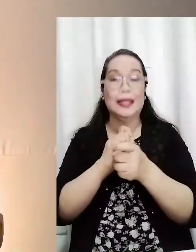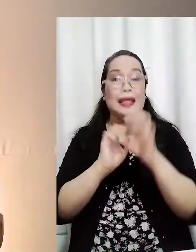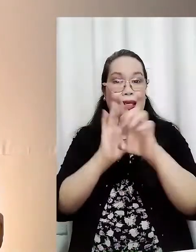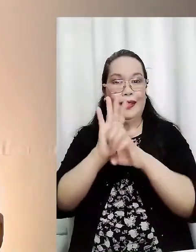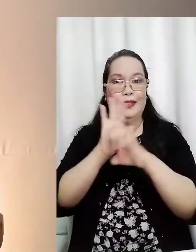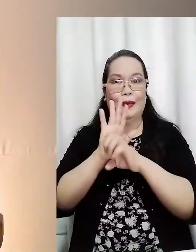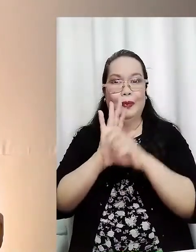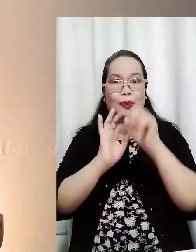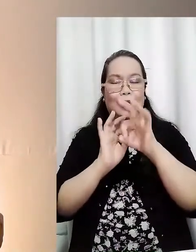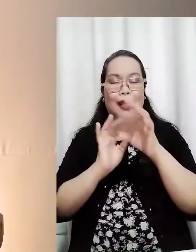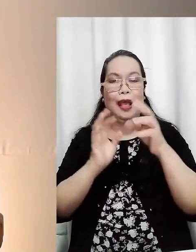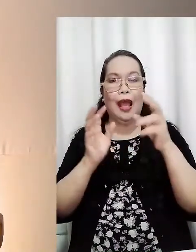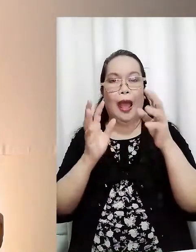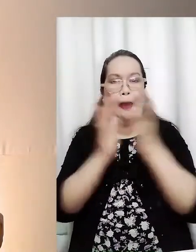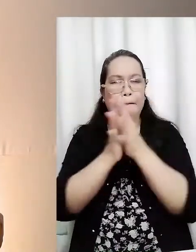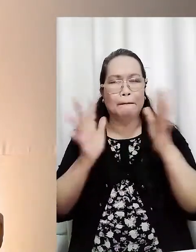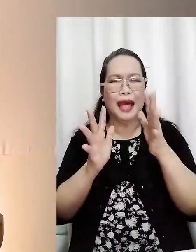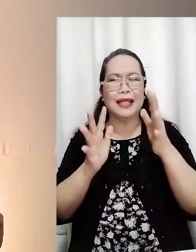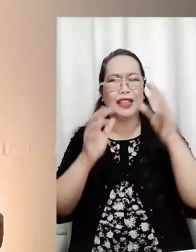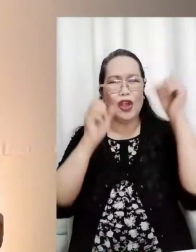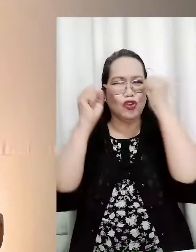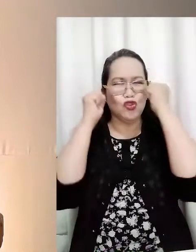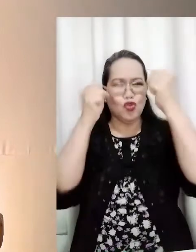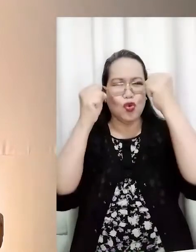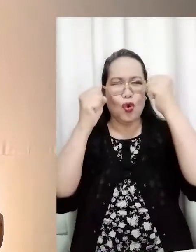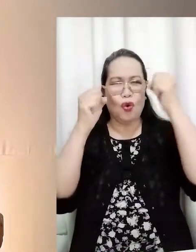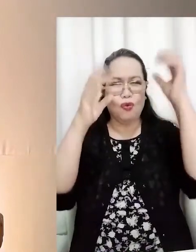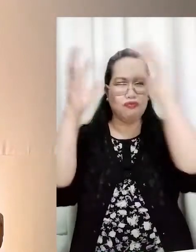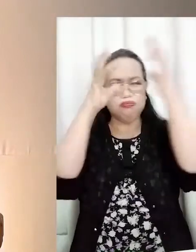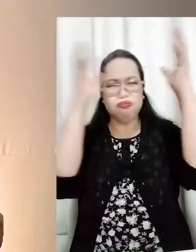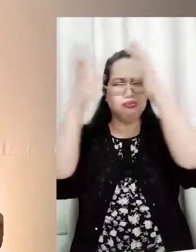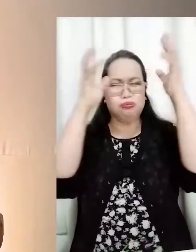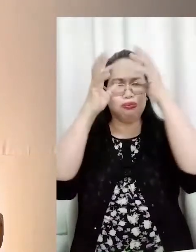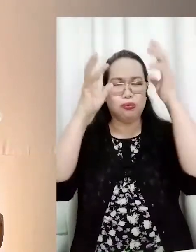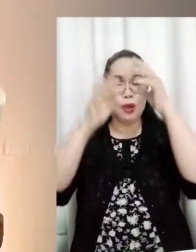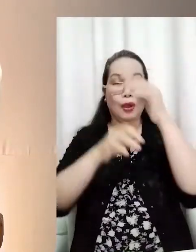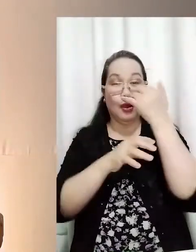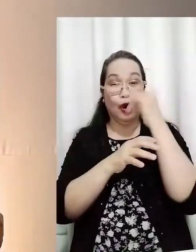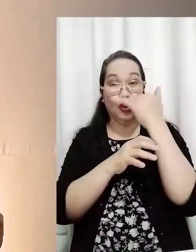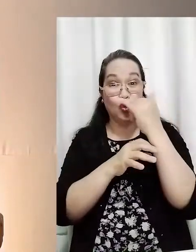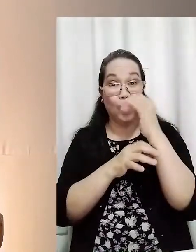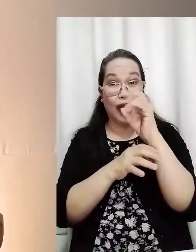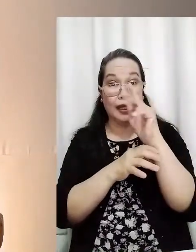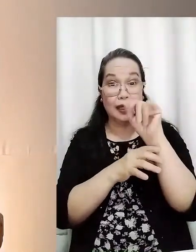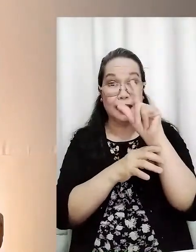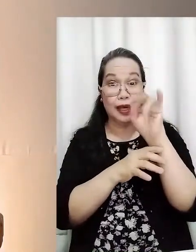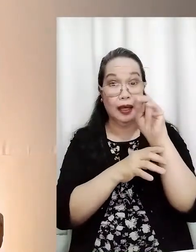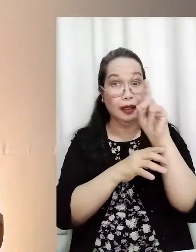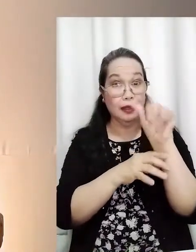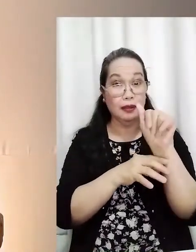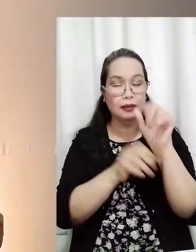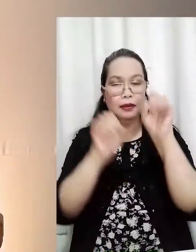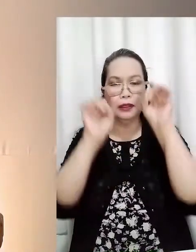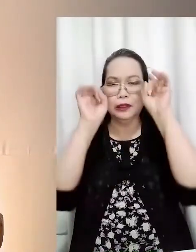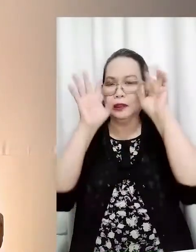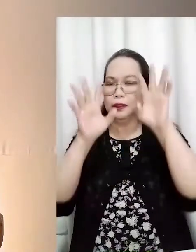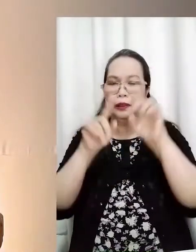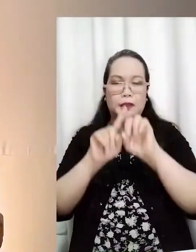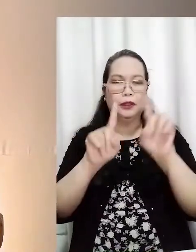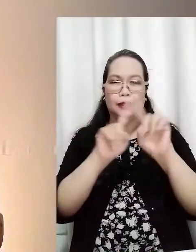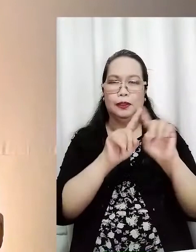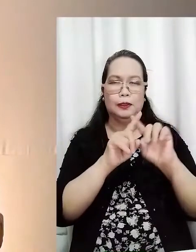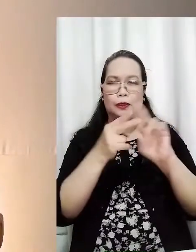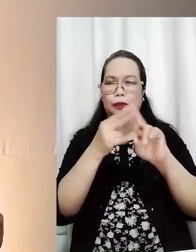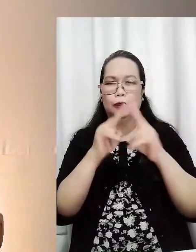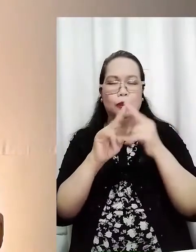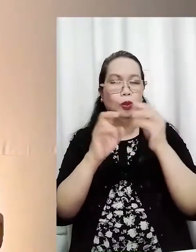tumitindi yung mga bagyo na dumarating sa atin, ala Yolanda, nung dumating ang Yolanda, na iba po yung mga